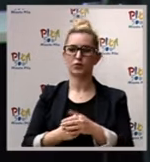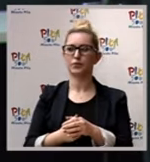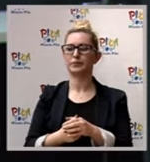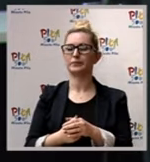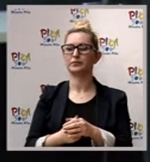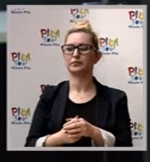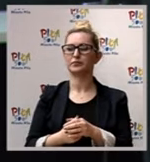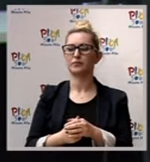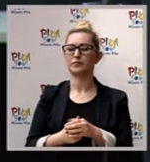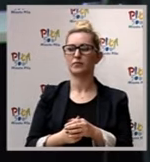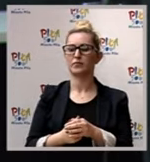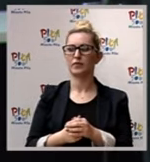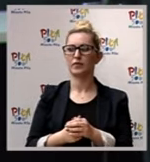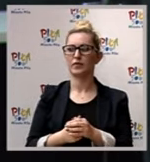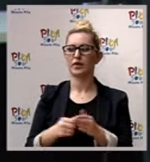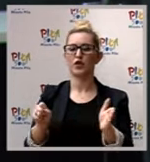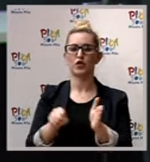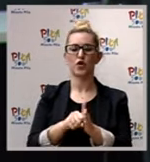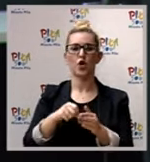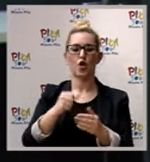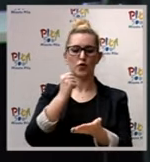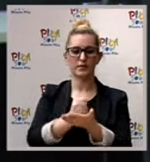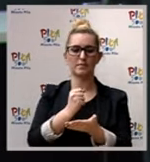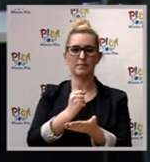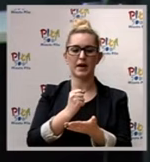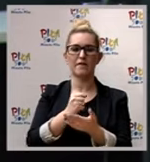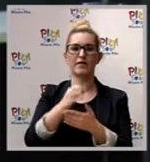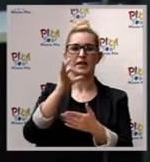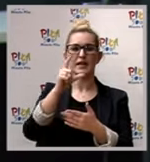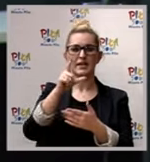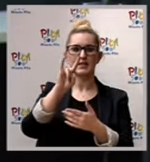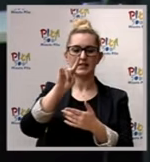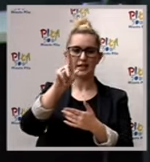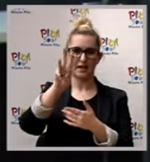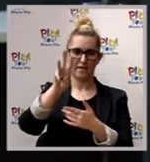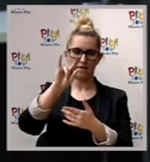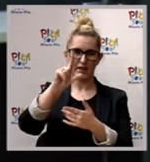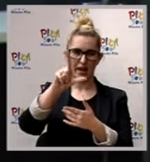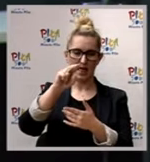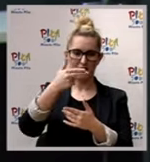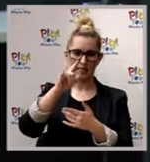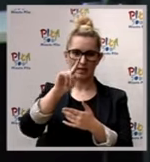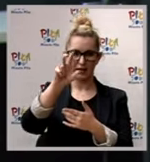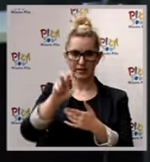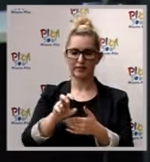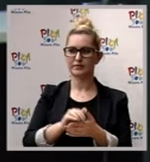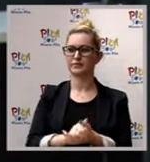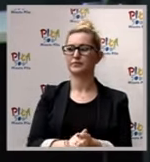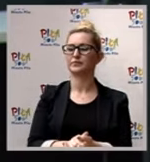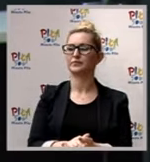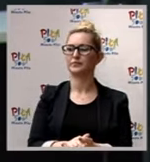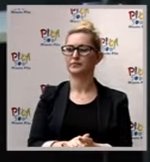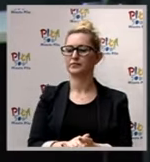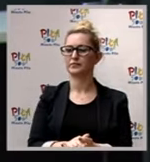do rozpatrywania spraw cywilnych pierwszej instancji powierzonych sądom okręgowym z